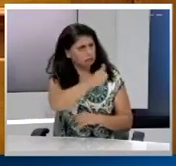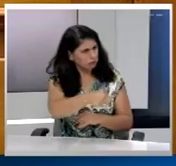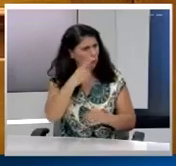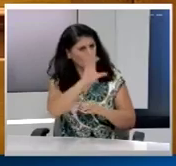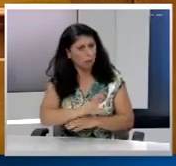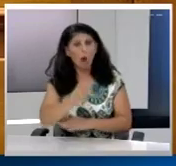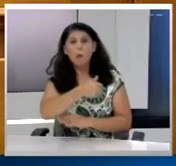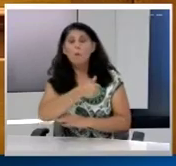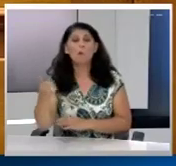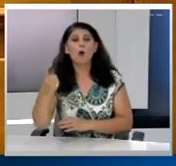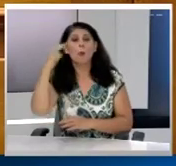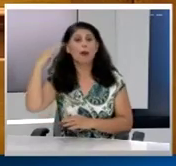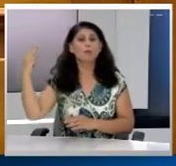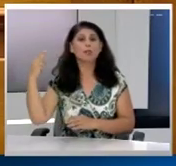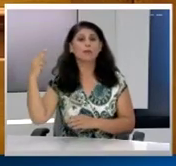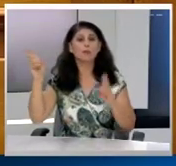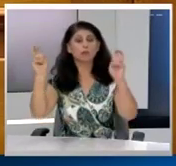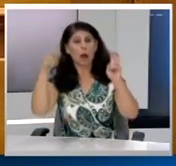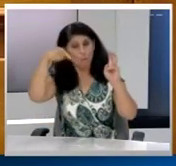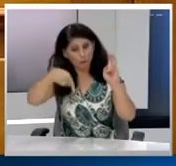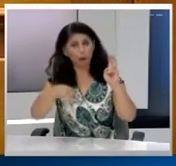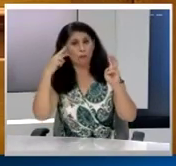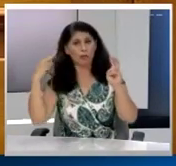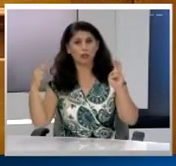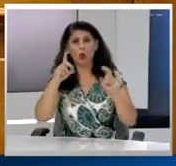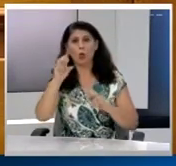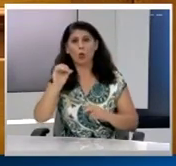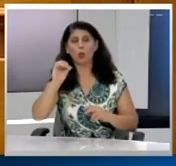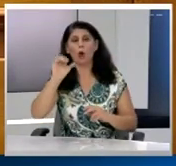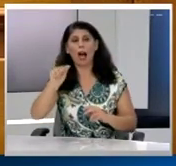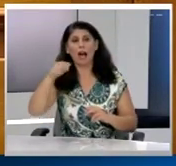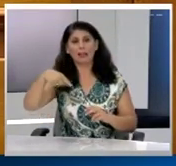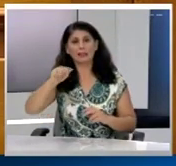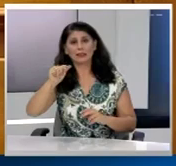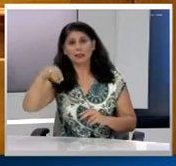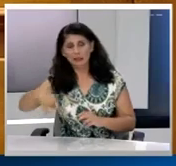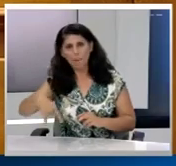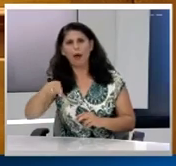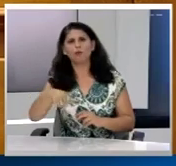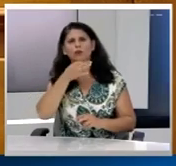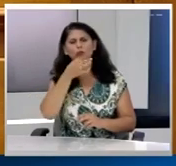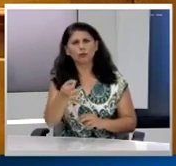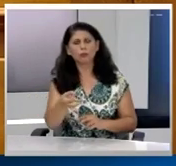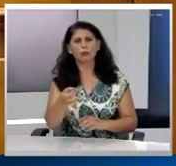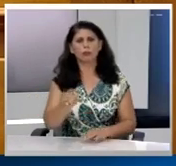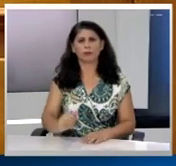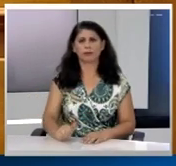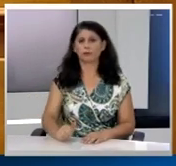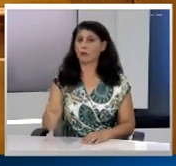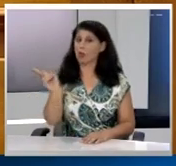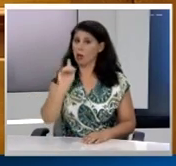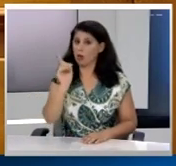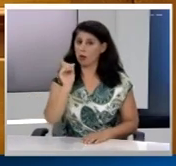Ο μόνος ακαδημαϊκός τίτλος που έχει αναγνωριστεί από το εν λόγω πανεπιστήμιο από το ΔΟΑΤΑΠ είναι αυτός που αναφέρεται